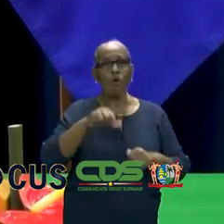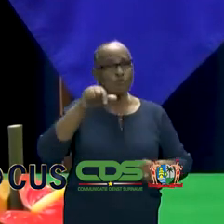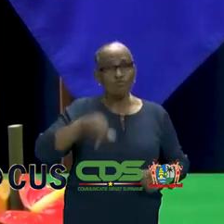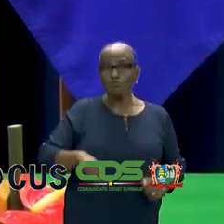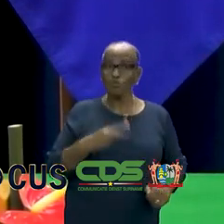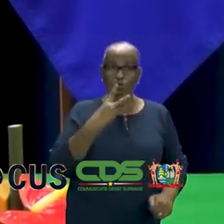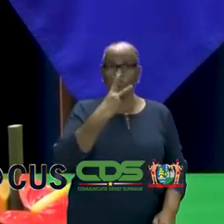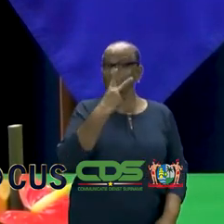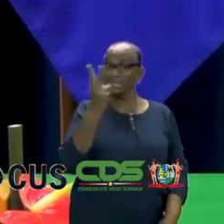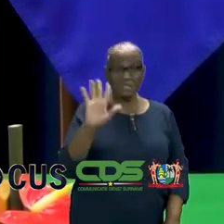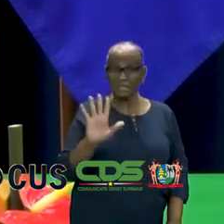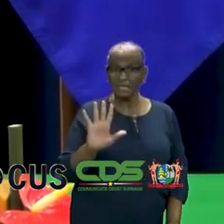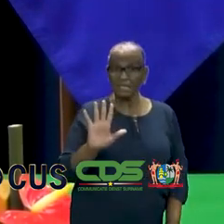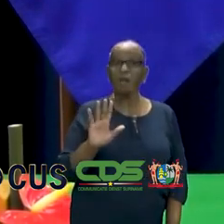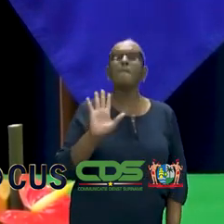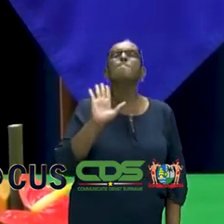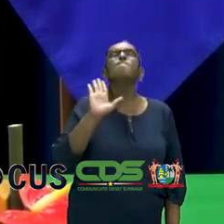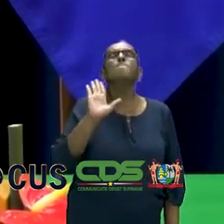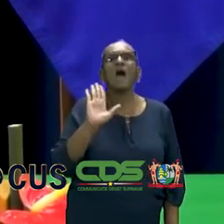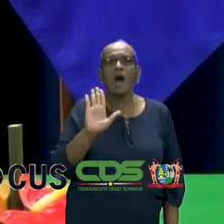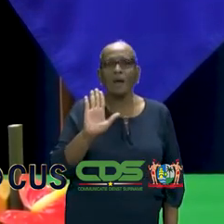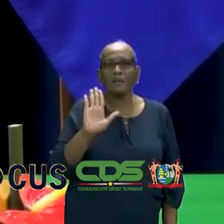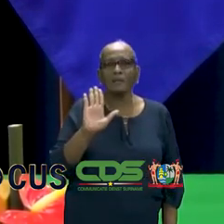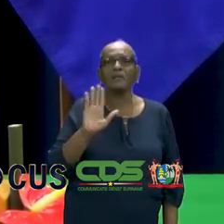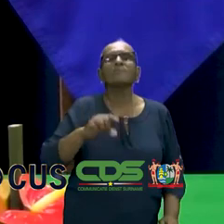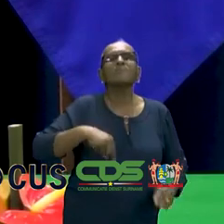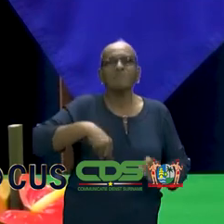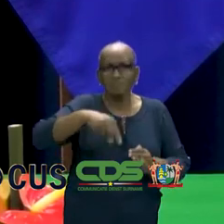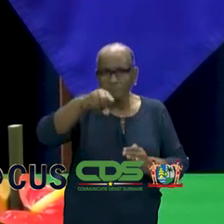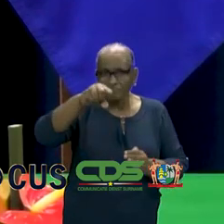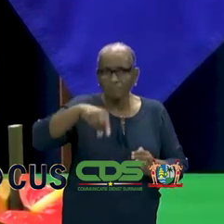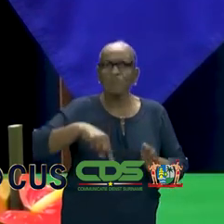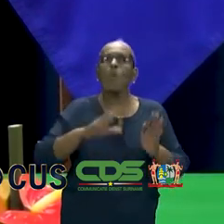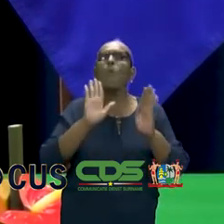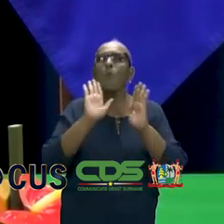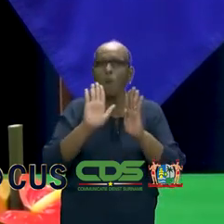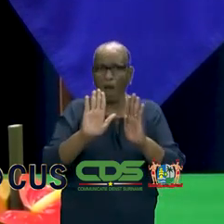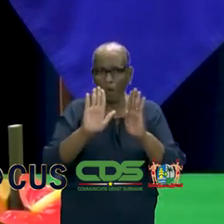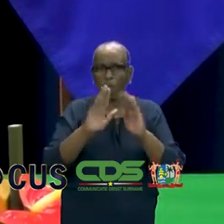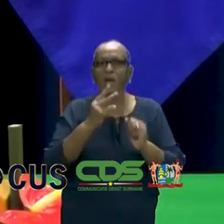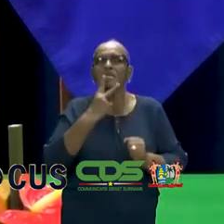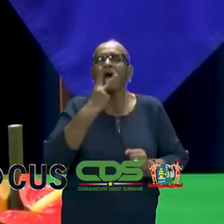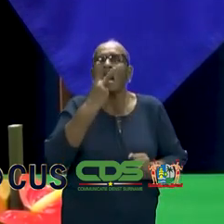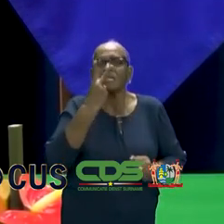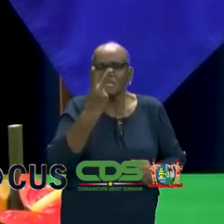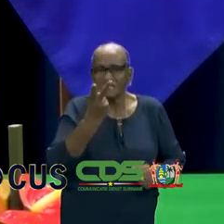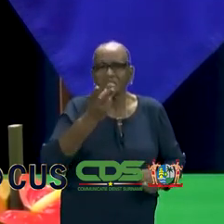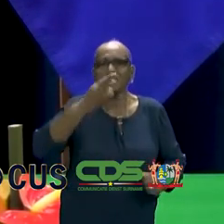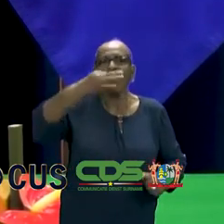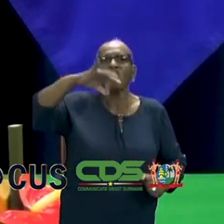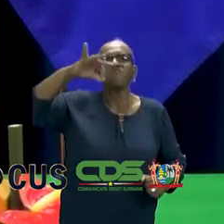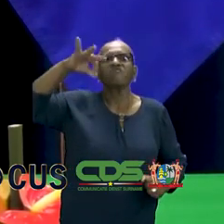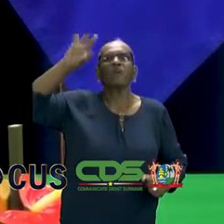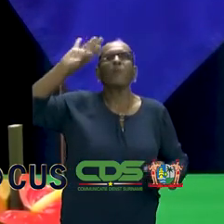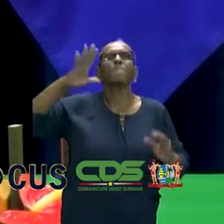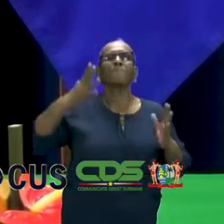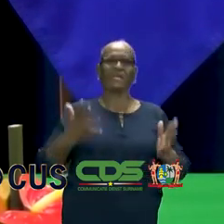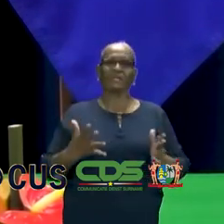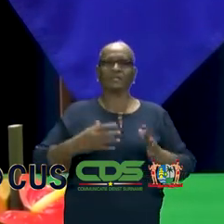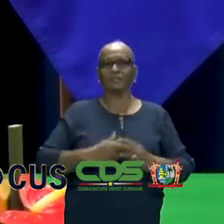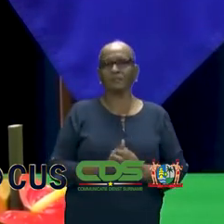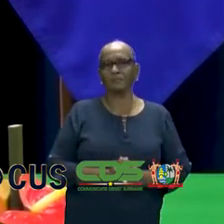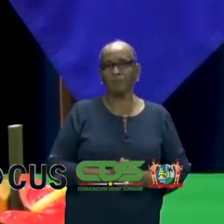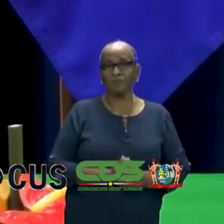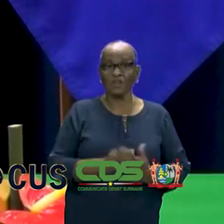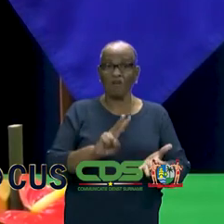termijn een ieder voordeel gaat hebben. Maar als je echt zaken zoekt wat gaat direct bijdragen, ja, onze restante verdragsmiddelen, die